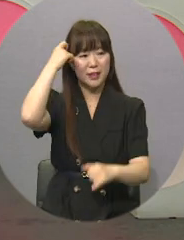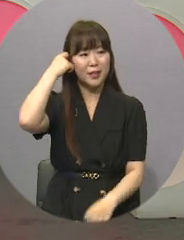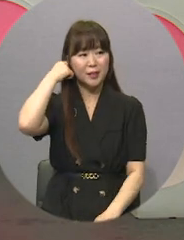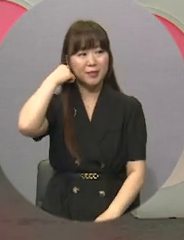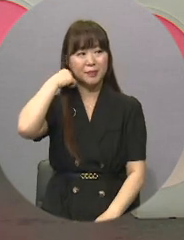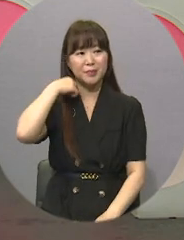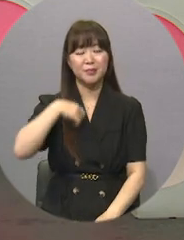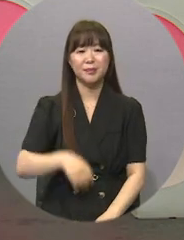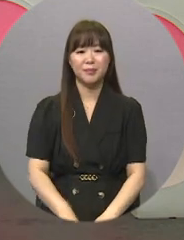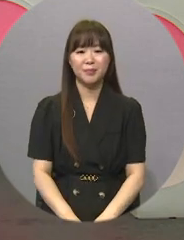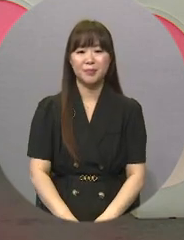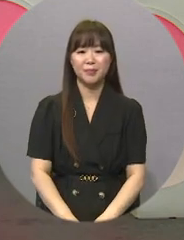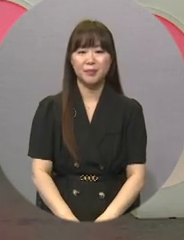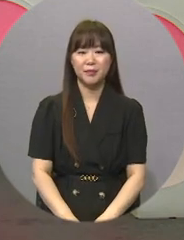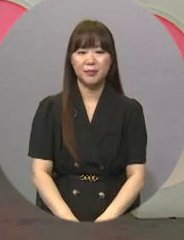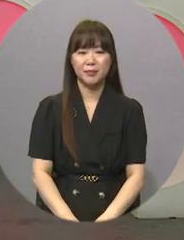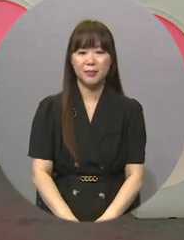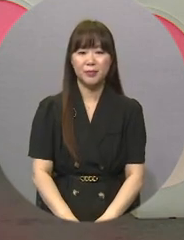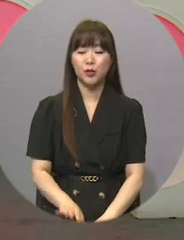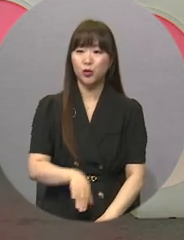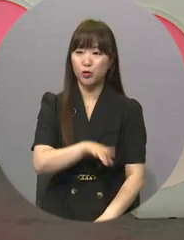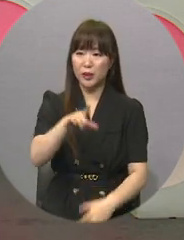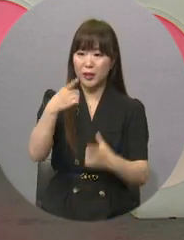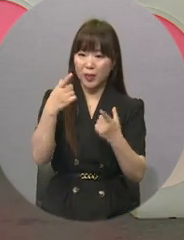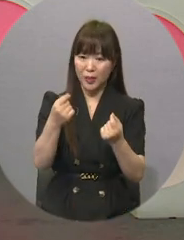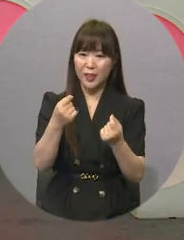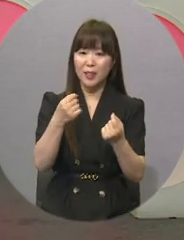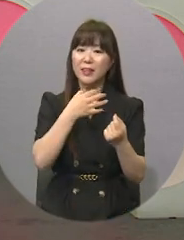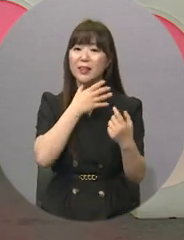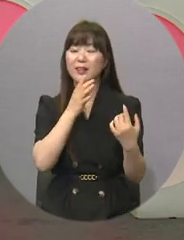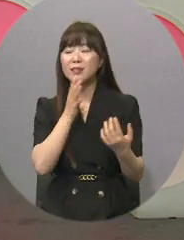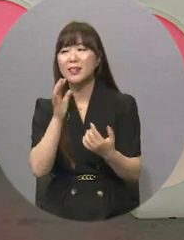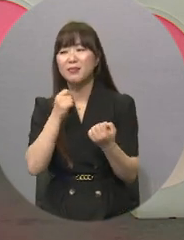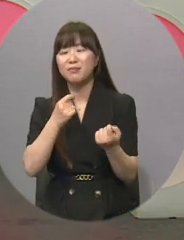너무 네. 아름다운 부부입니다. 그러니까요, 그러니까요. 네. 우리도 저렇게 늙자고요. 그래, 그래요.